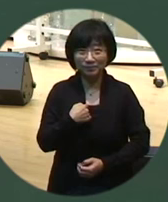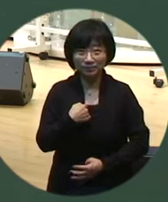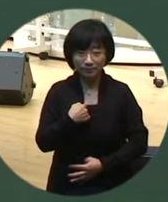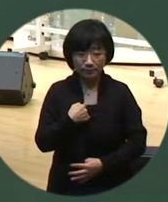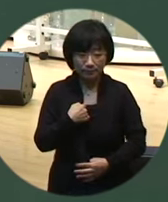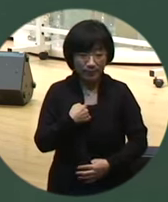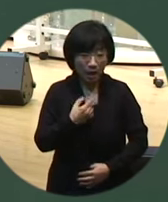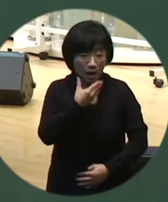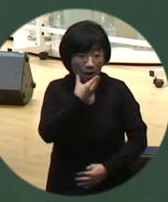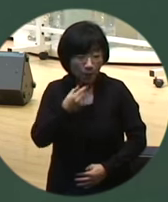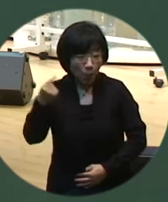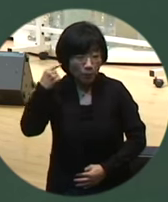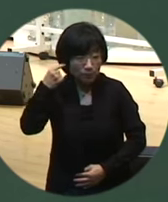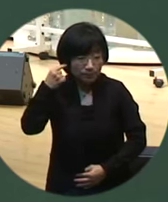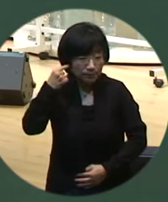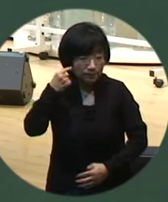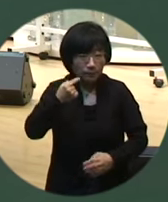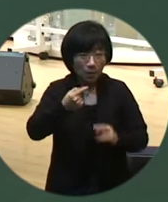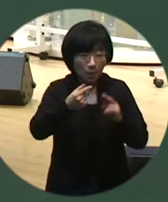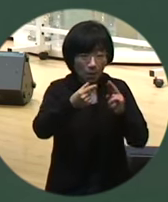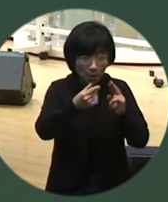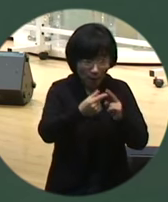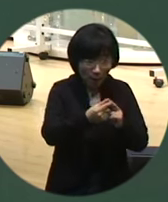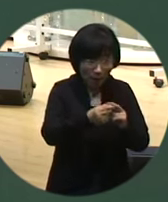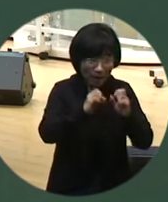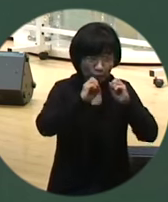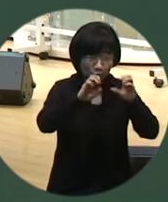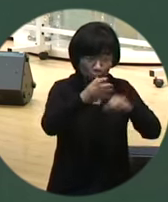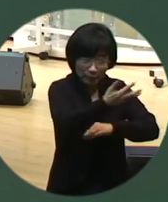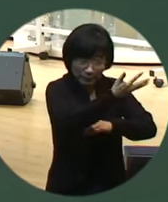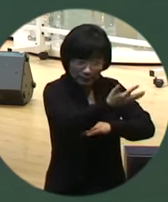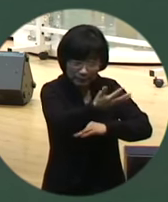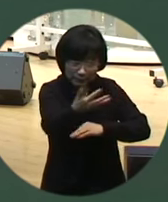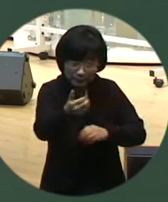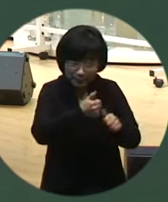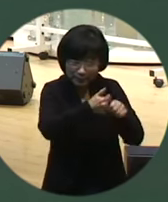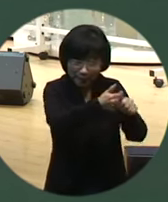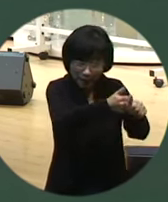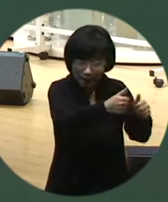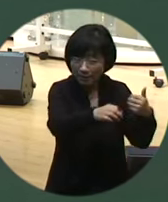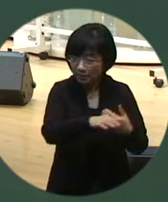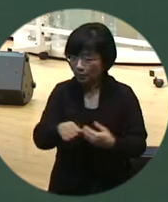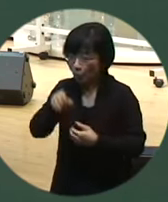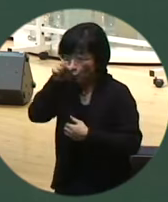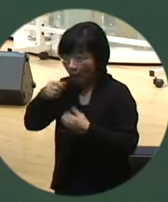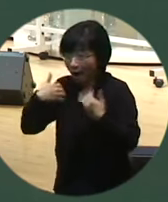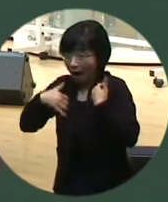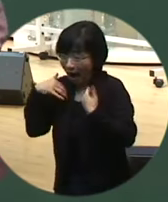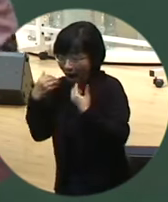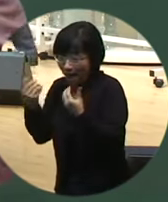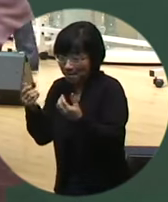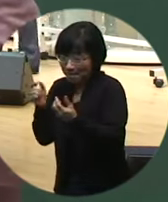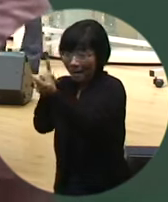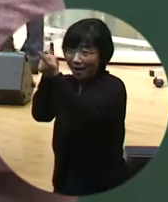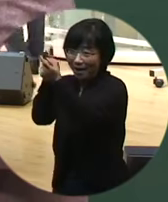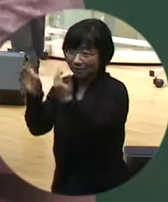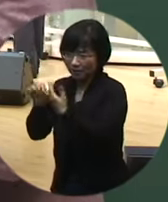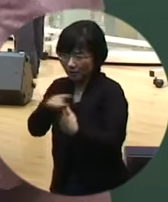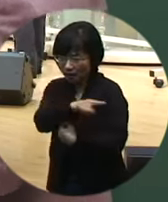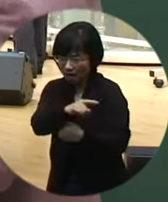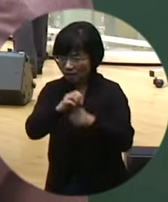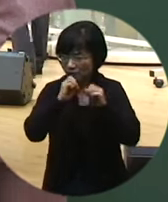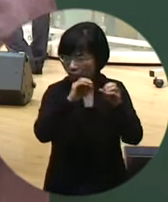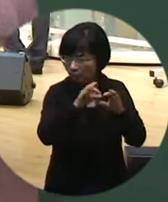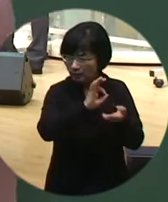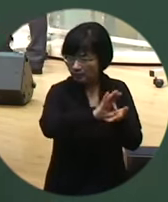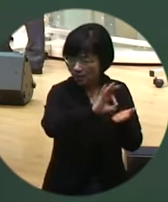선교의 흐름을 타고 있기 때문에 내게 좋은 일이 생기면 내가 좋은 응답이 오면 거기 연결이 되는 거예요. If I'm within the flow of evangelism missions, if I receive